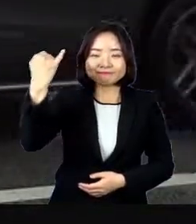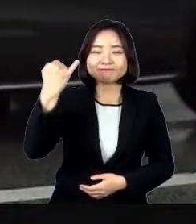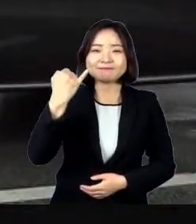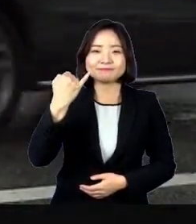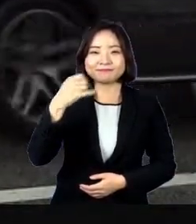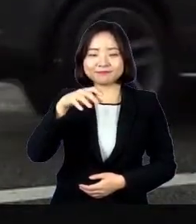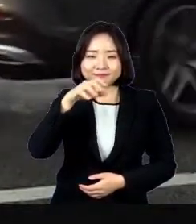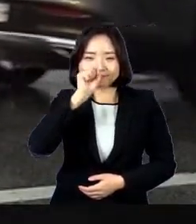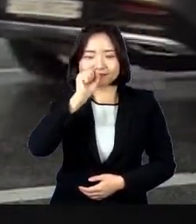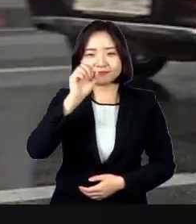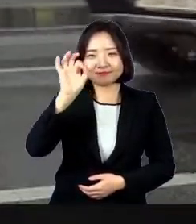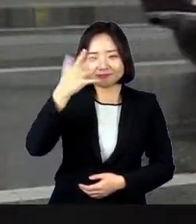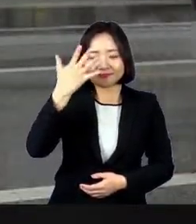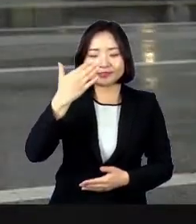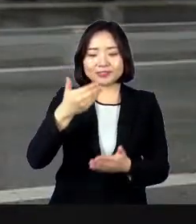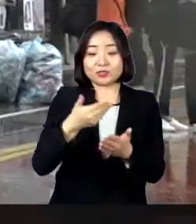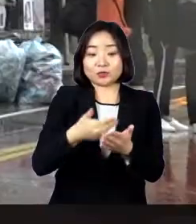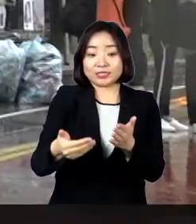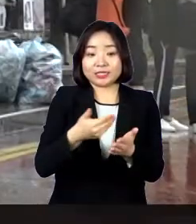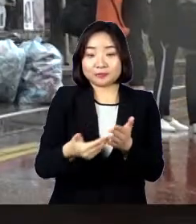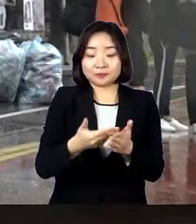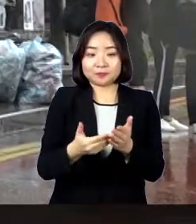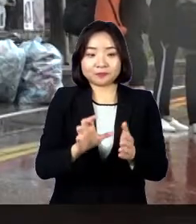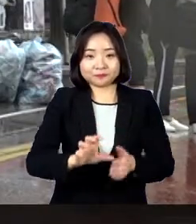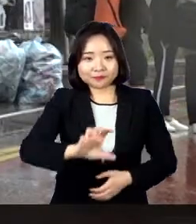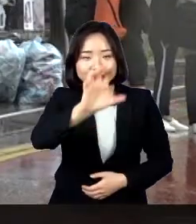민간 참여에 창의적이고 작품성 우수한